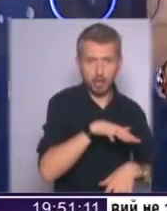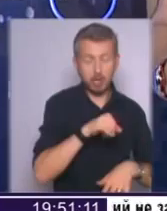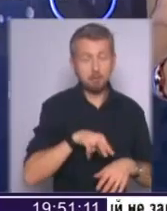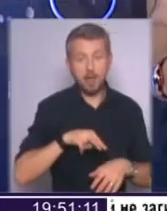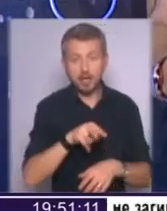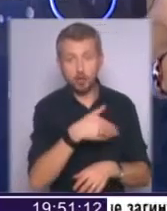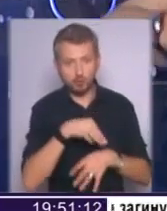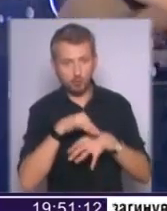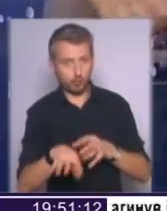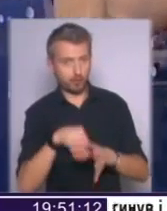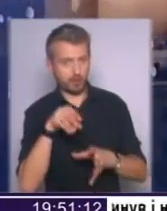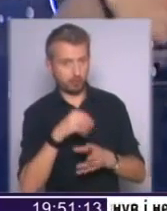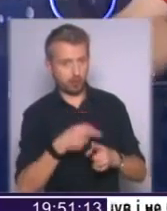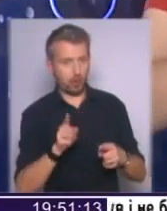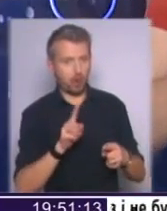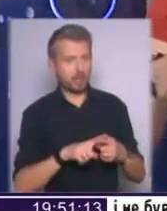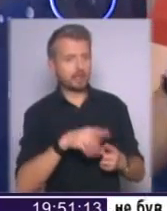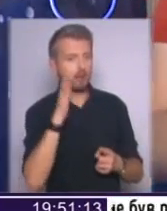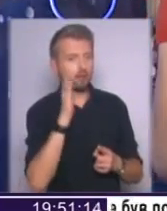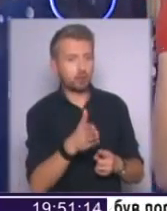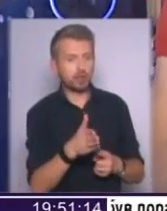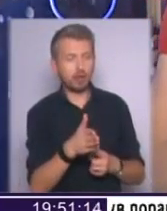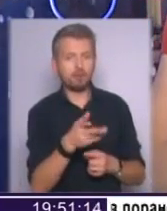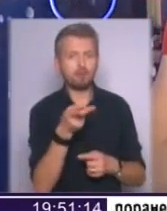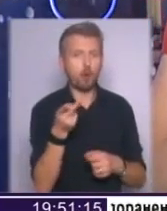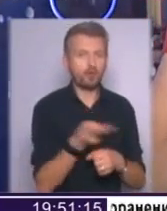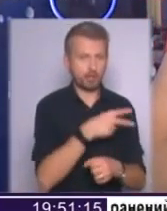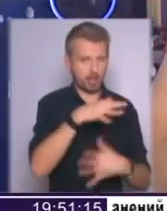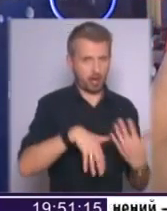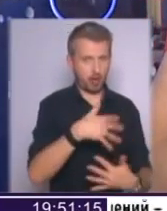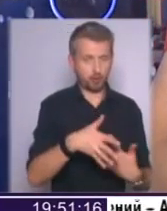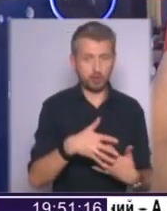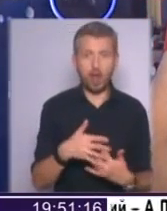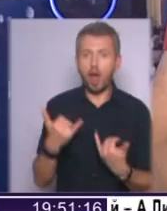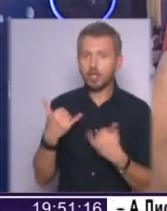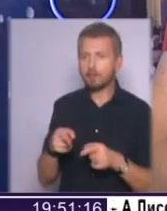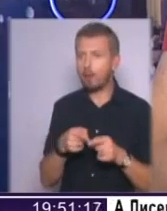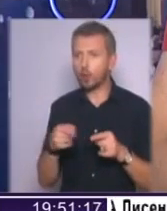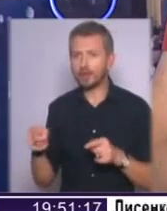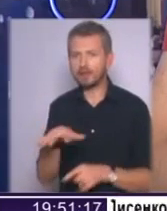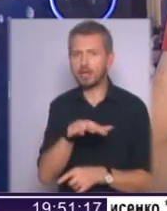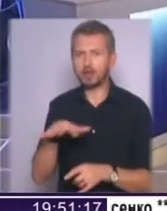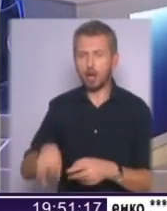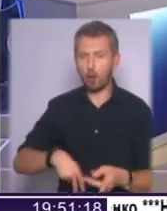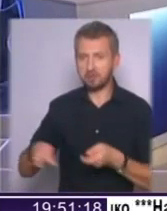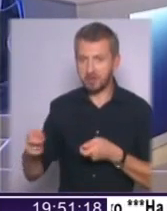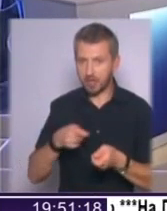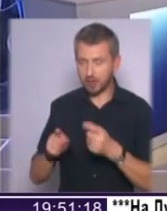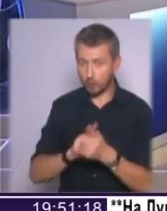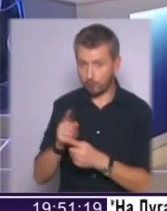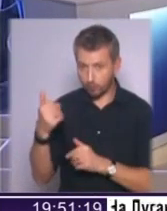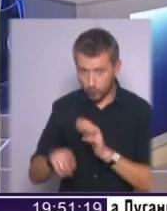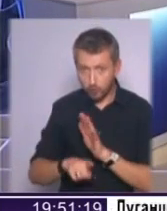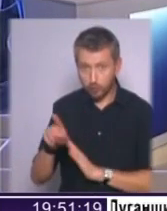ми проводимо вибори. Оце буде насправді подвійний хаос. А хіба процес уже цієї територіально-адміністративної реформи він розпочався? Там поки